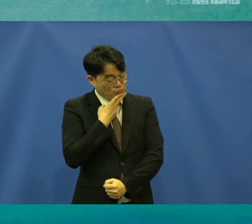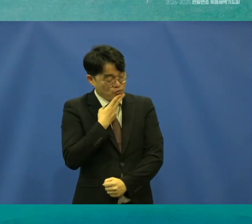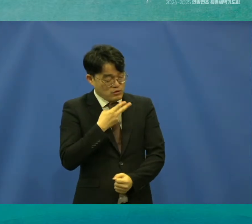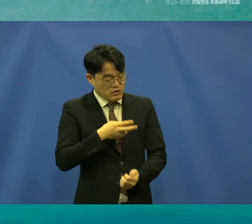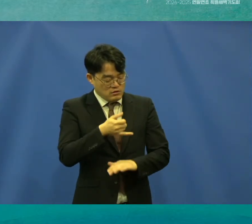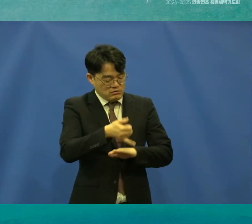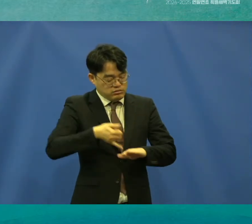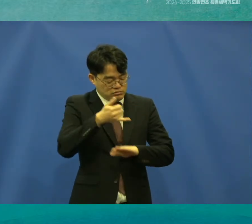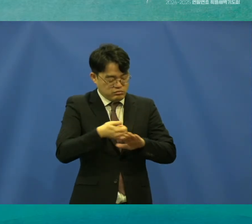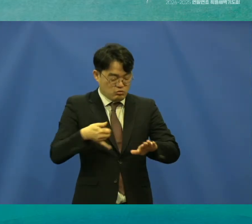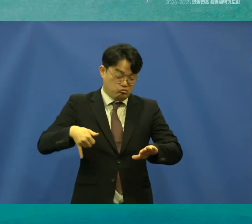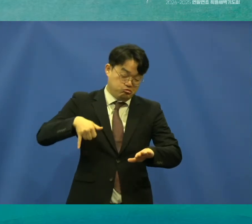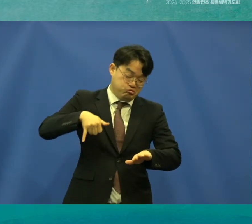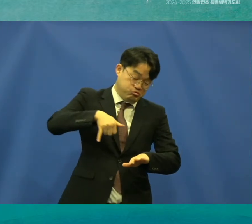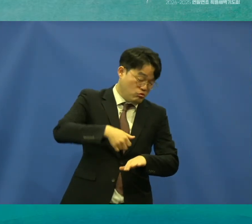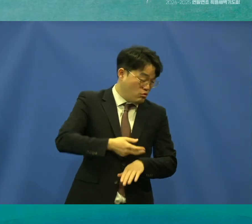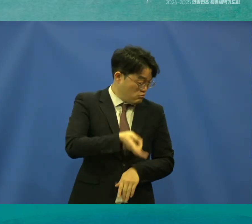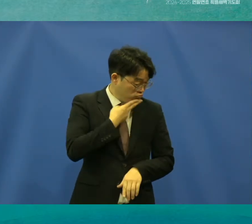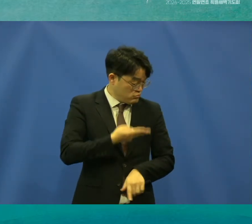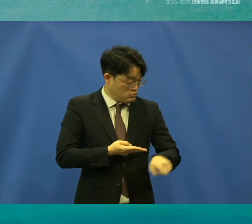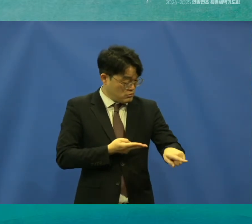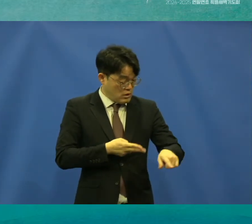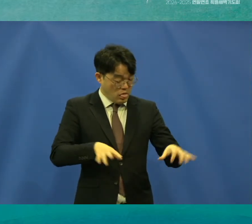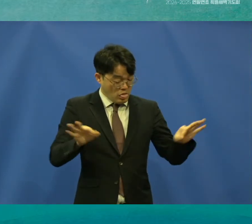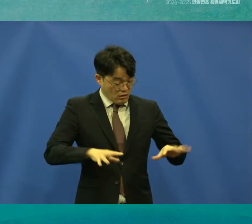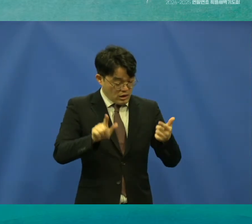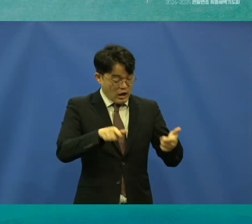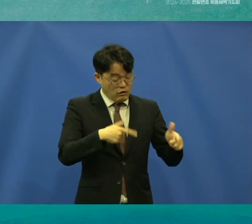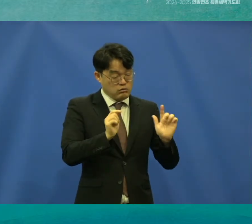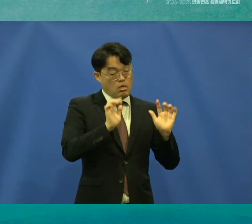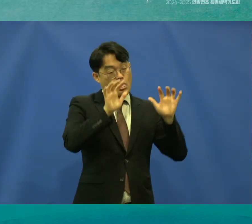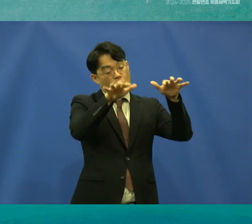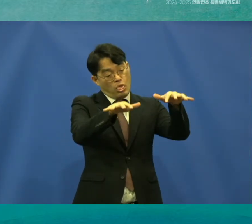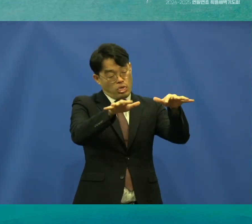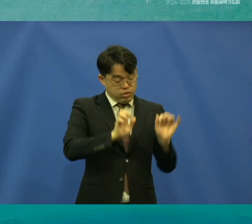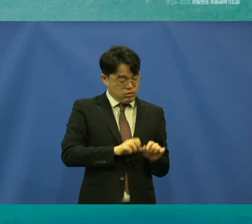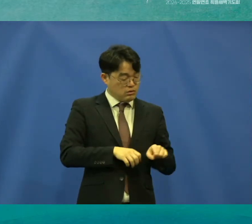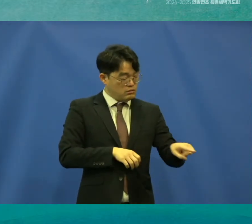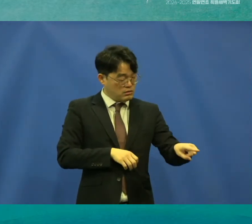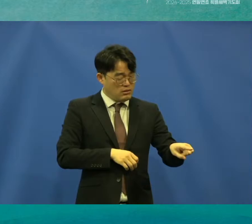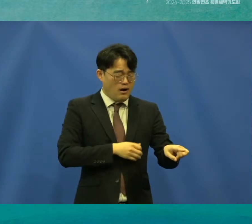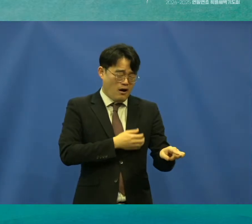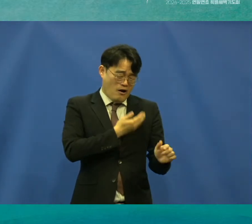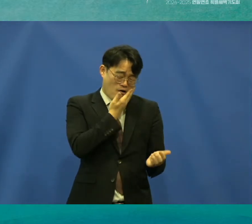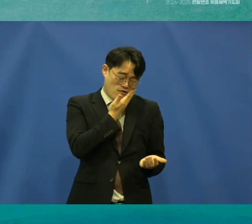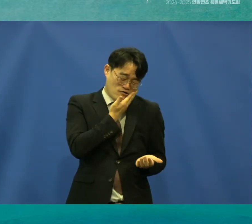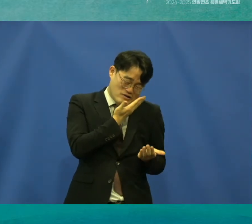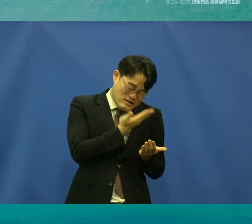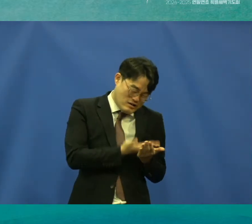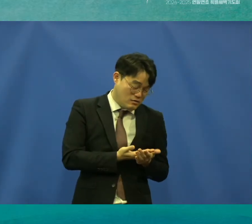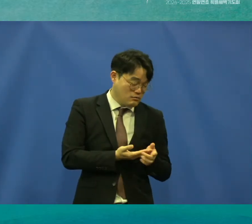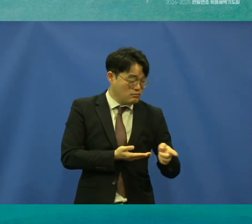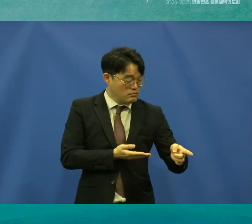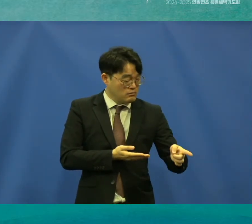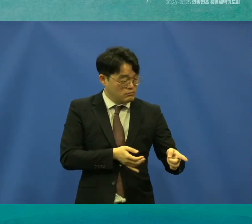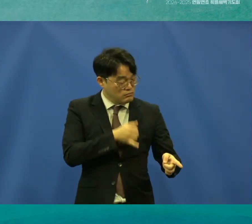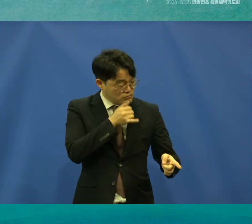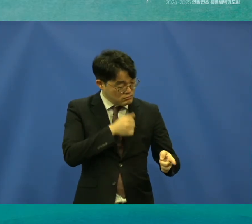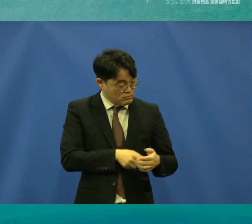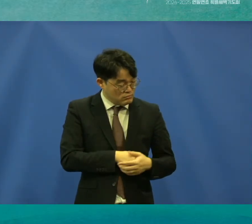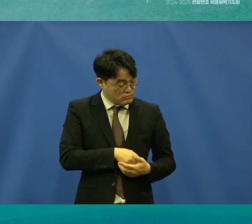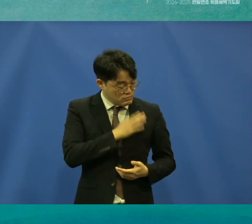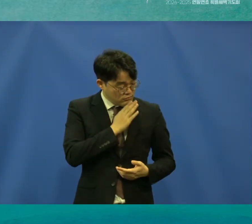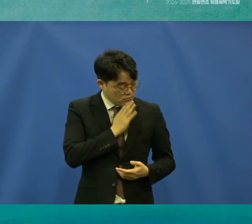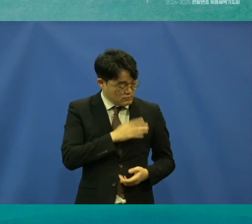지금 무슨 얘기를 하나님이 하시면, 너 그 박넝쿨에 너 수고했어? 그 박넝쿨 너가 재배를 했어? 박넝쿨